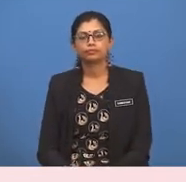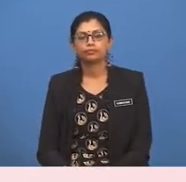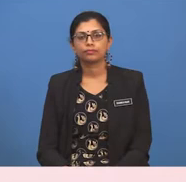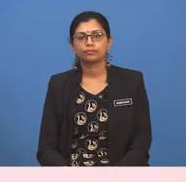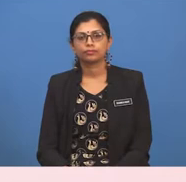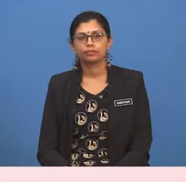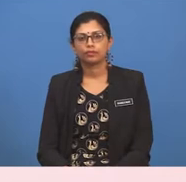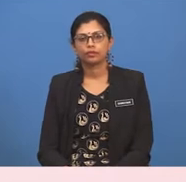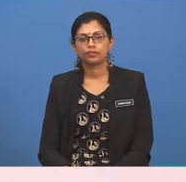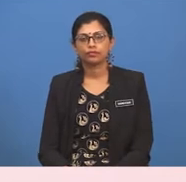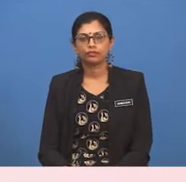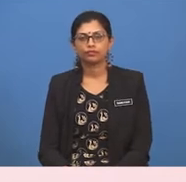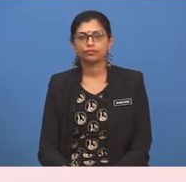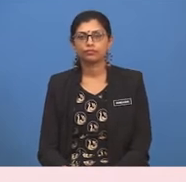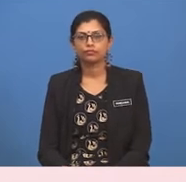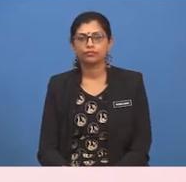RM400.